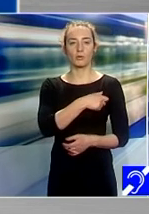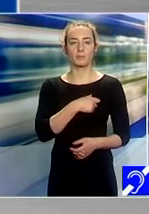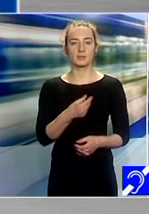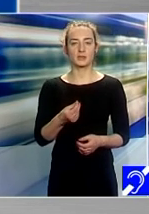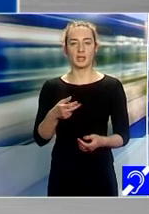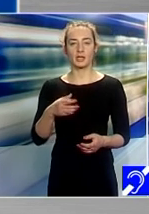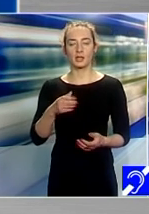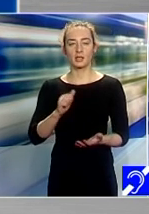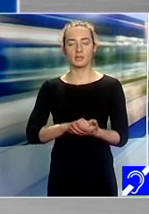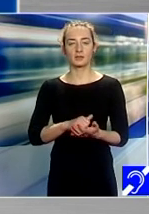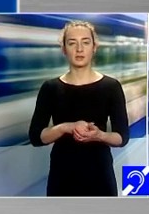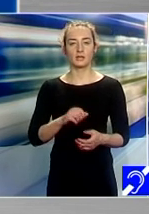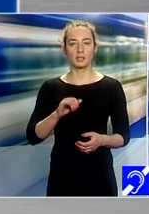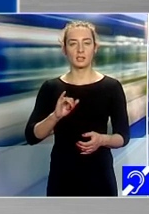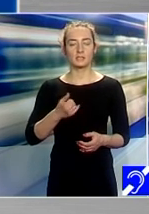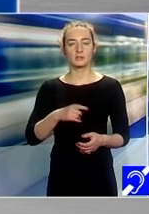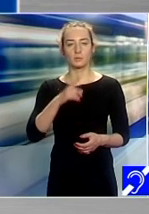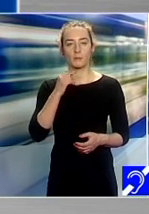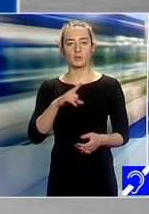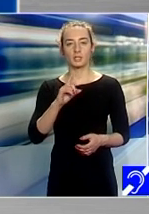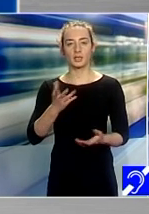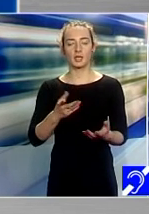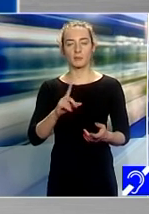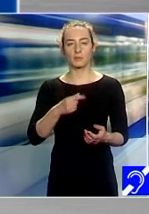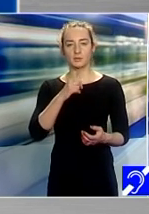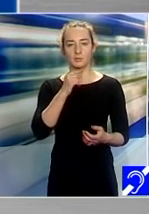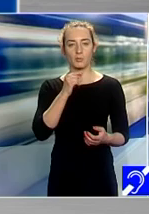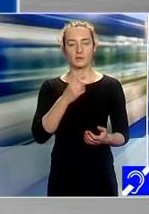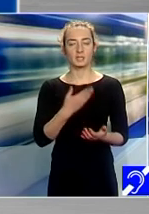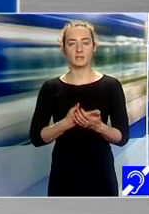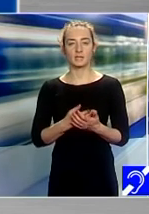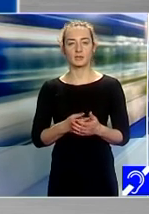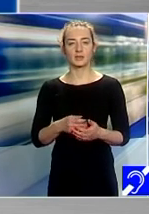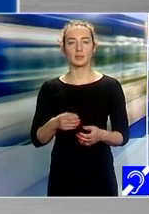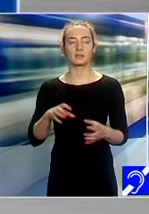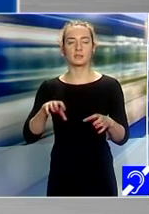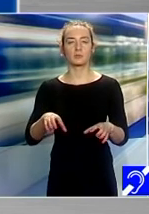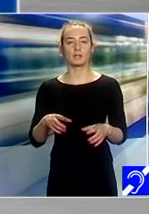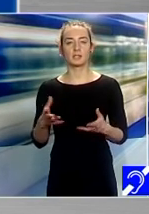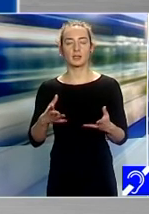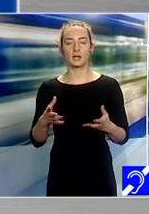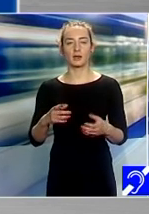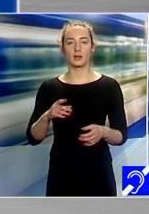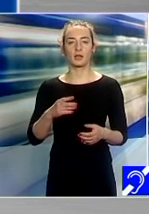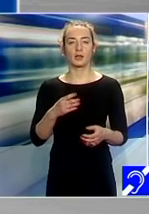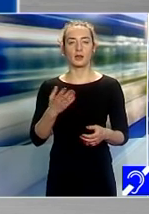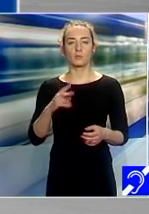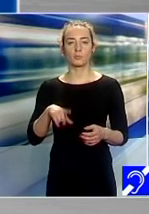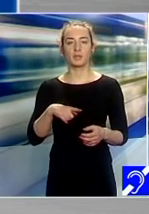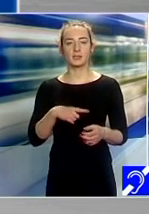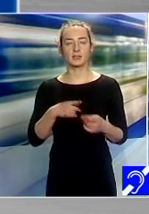pe care cetățenii sunt invitați să povestească situațiile neplăcute prin care au trecut în instituțiile publice. Există și o